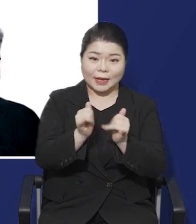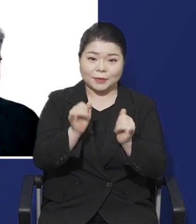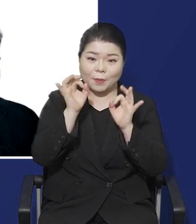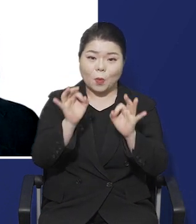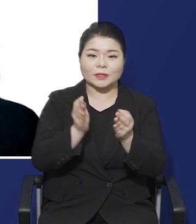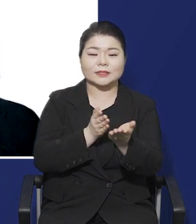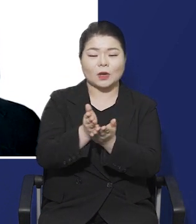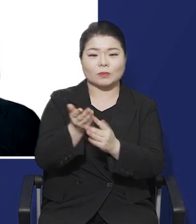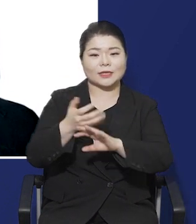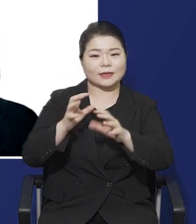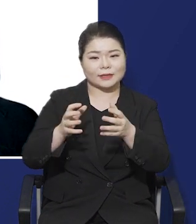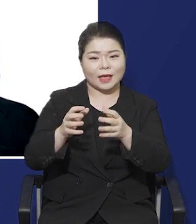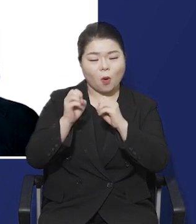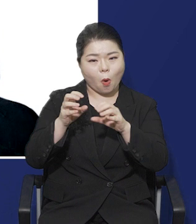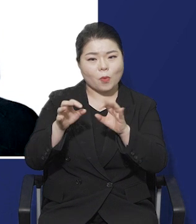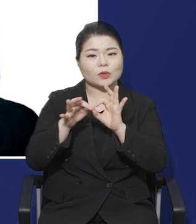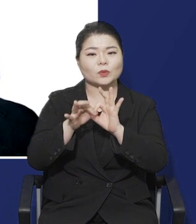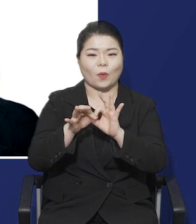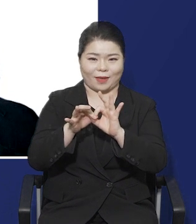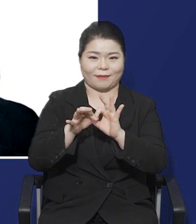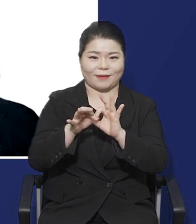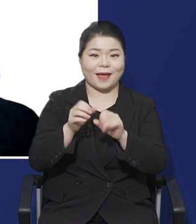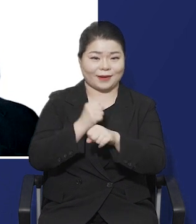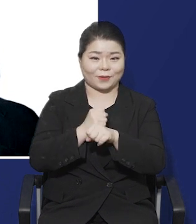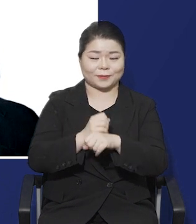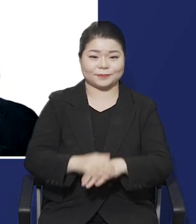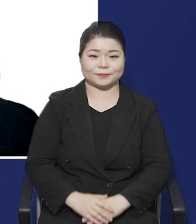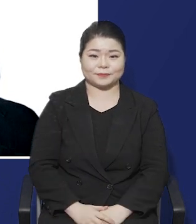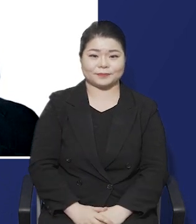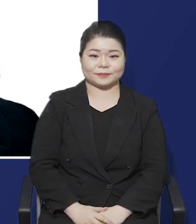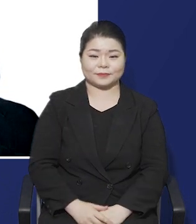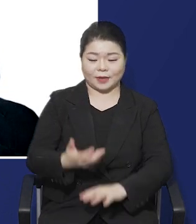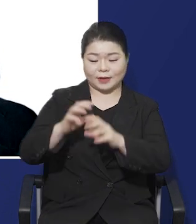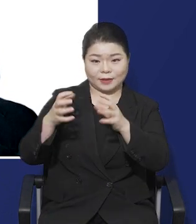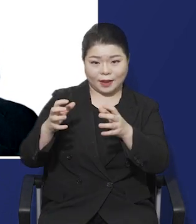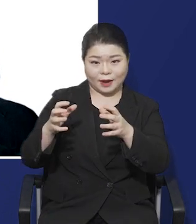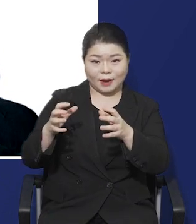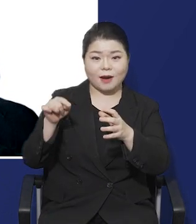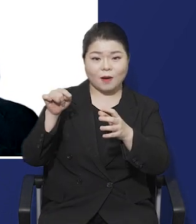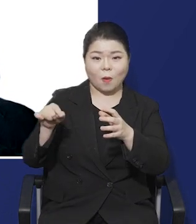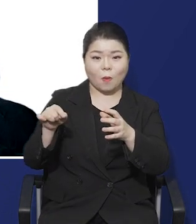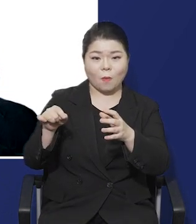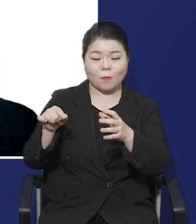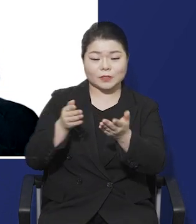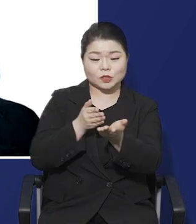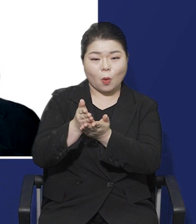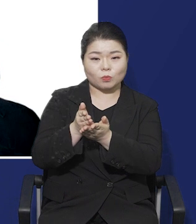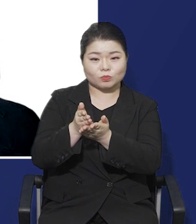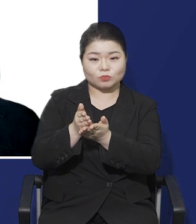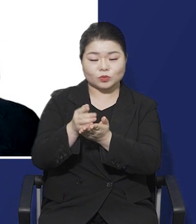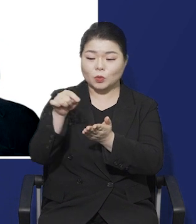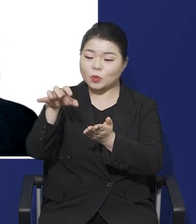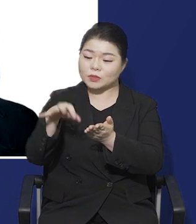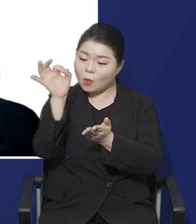보는 그런 전문 해외 매체를 통한 광고입니다. 물론 그 해외의 어떤 전문 매체를 체크할